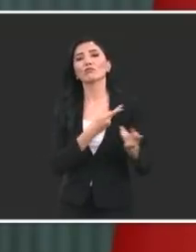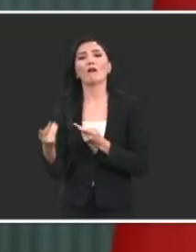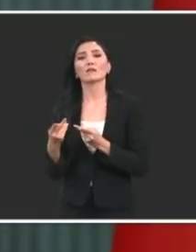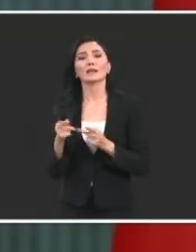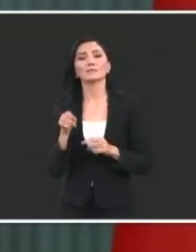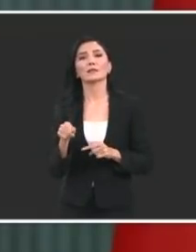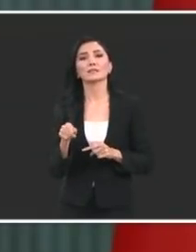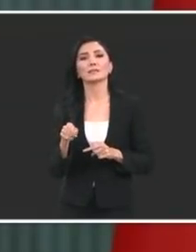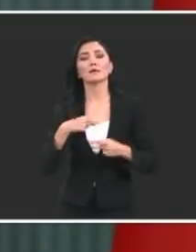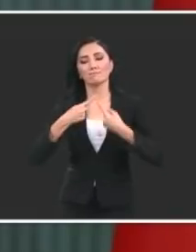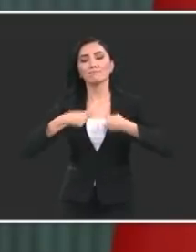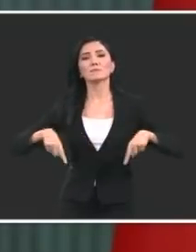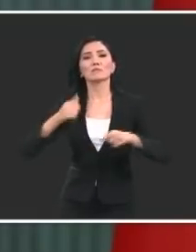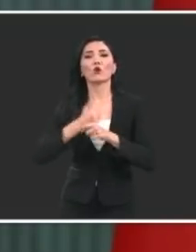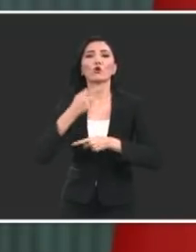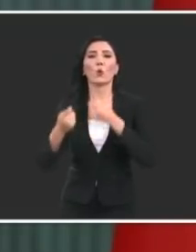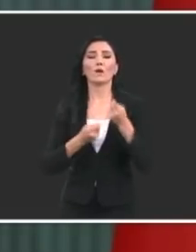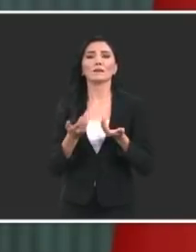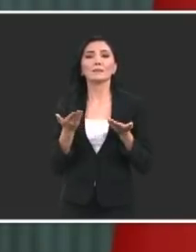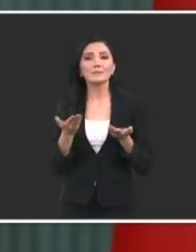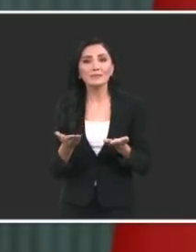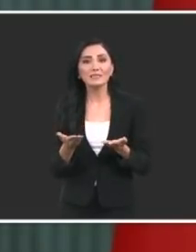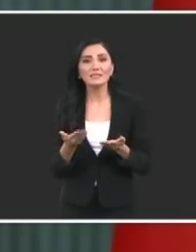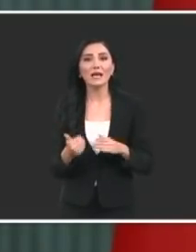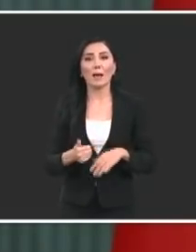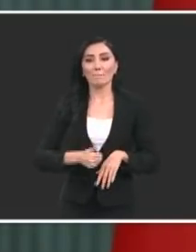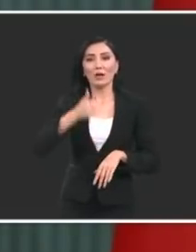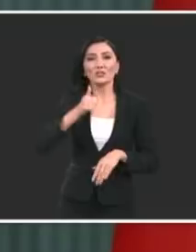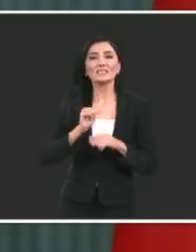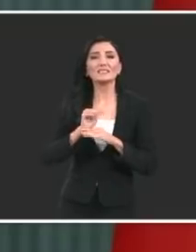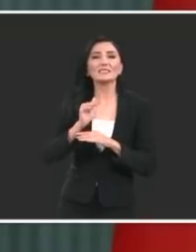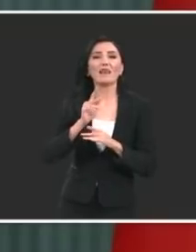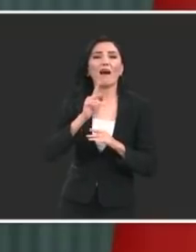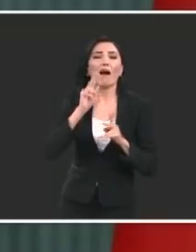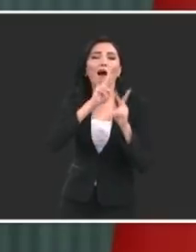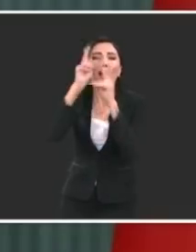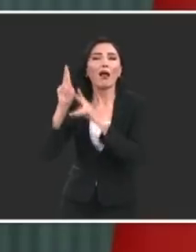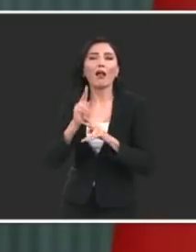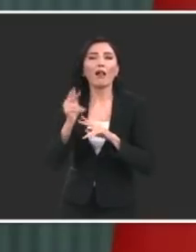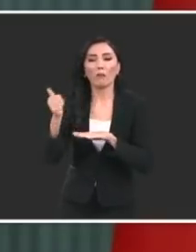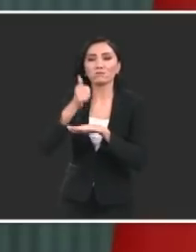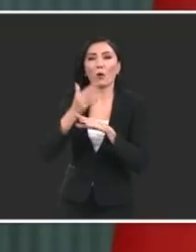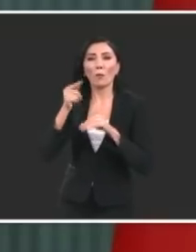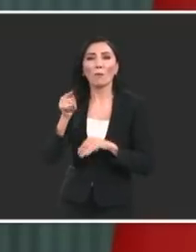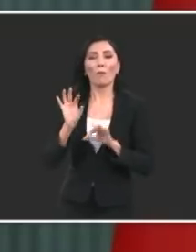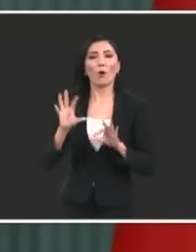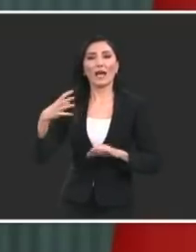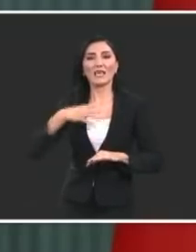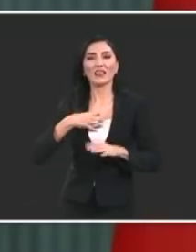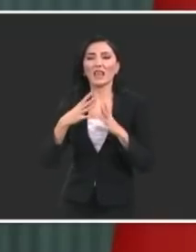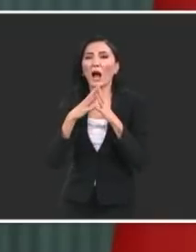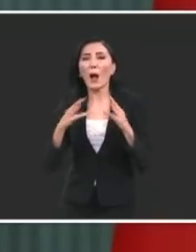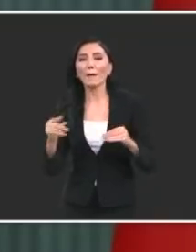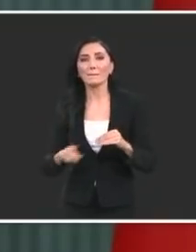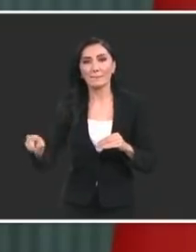etmek de bizim görevimizdir iktidarın sadece hayalini kurmakla bile bu derece kendini